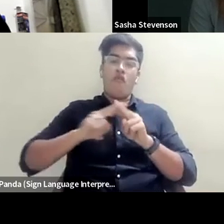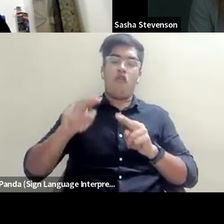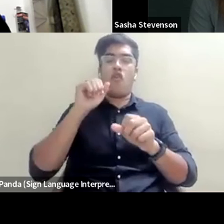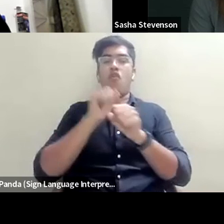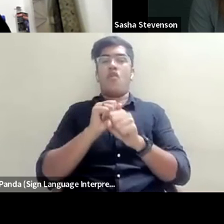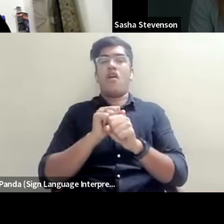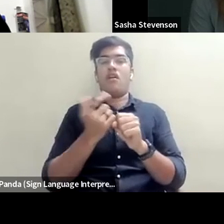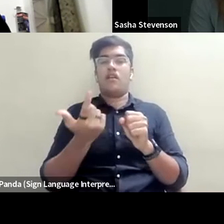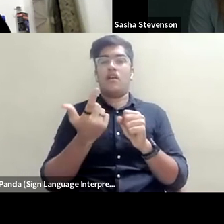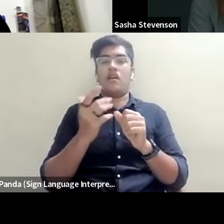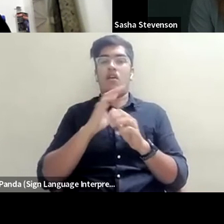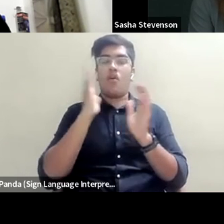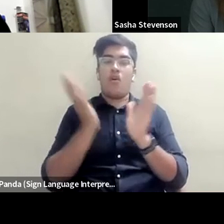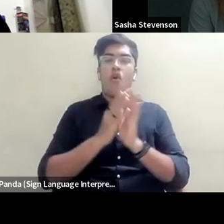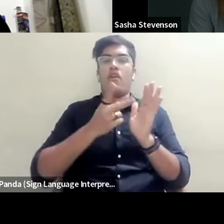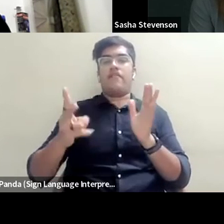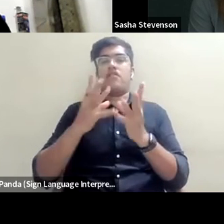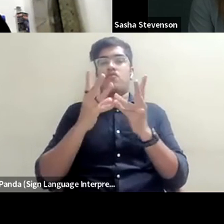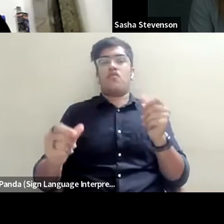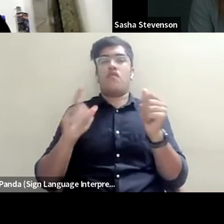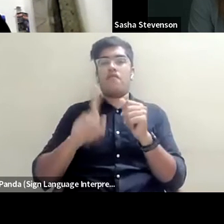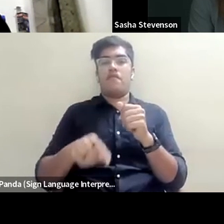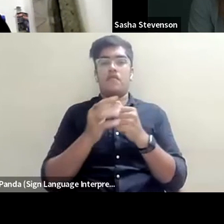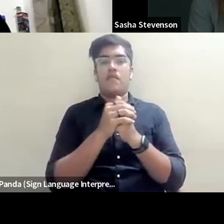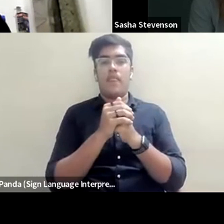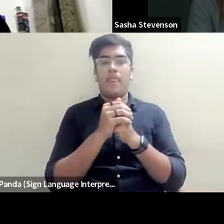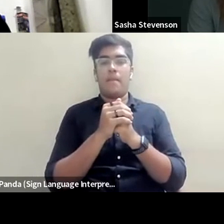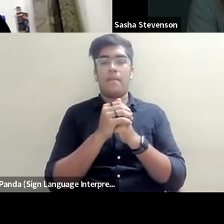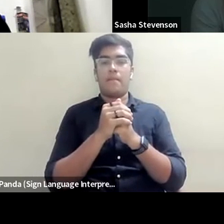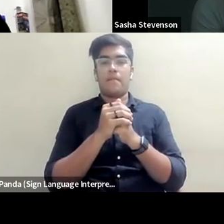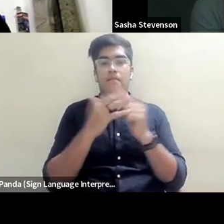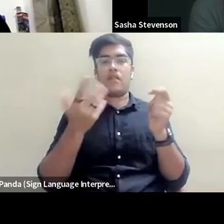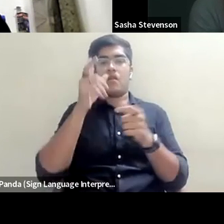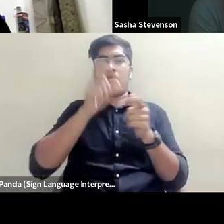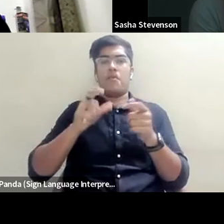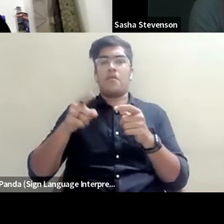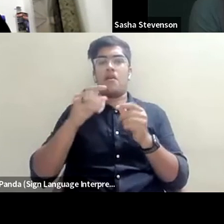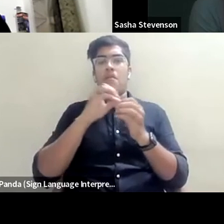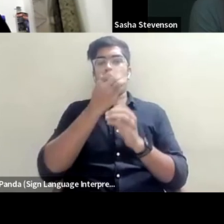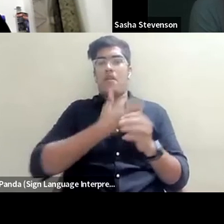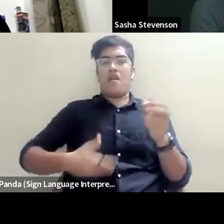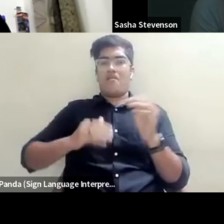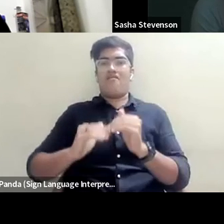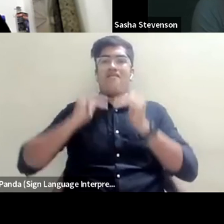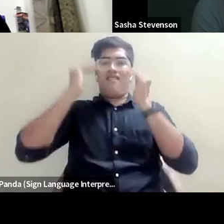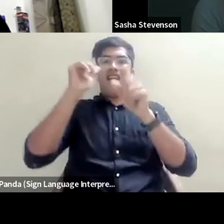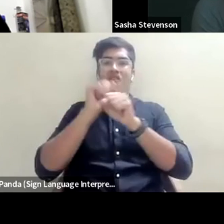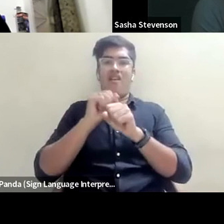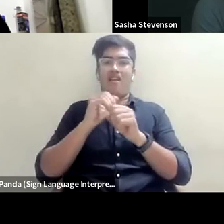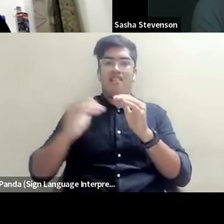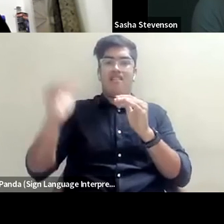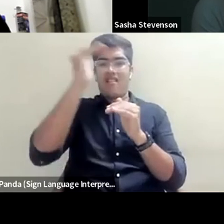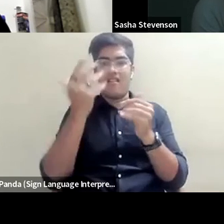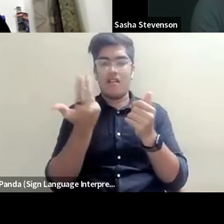जो सवाल है वो भी सॉल्व होना चाहिए. इसके लिए साम्राज्यवाद के खिलाफ में और इस देश का जो, मतलब जो फ्यूडल, सेमी फ्यूडल स्ट्रक्चर